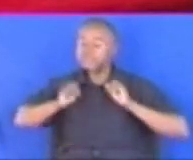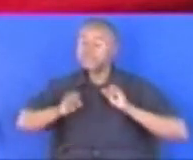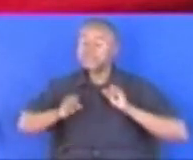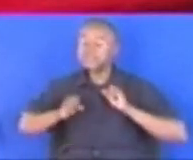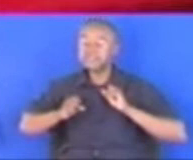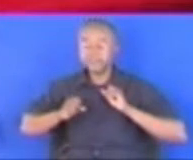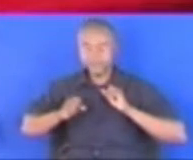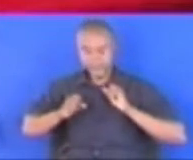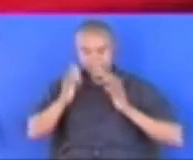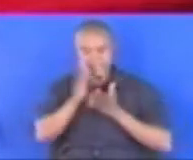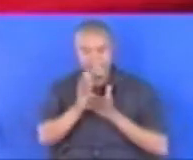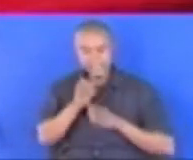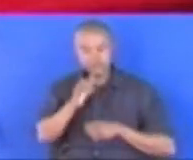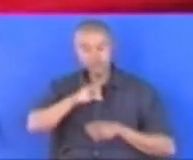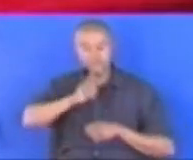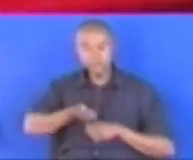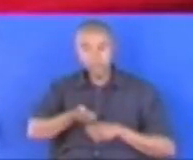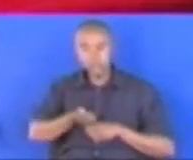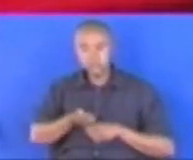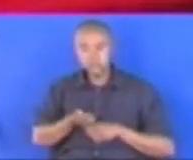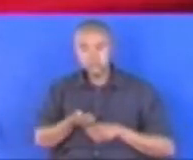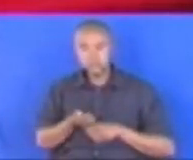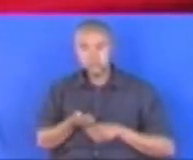ihakikishe inatoa vibali